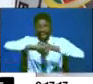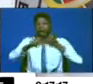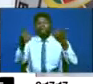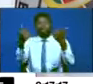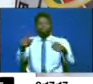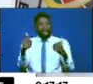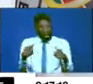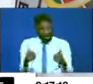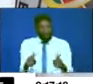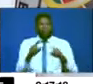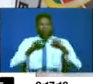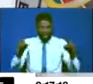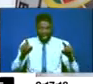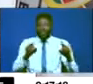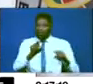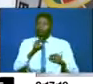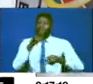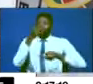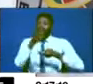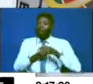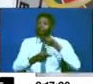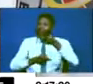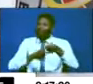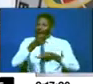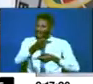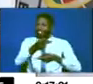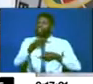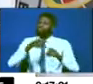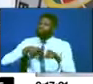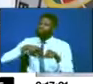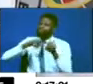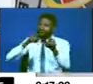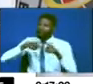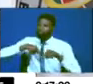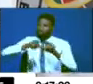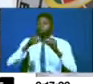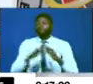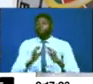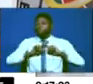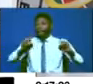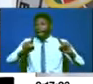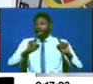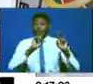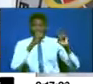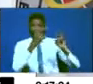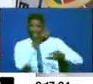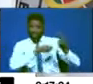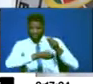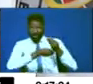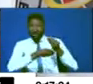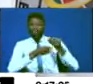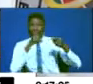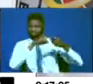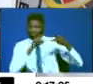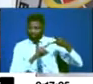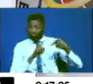ni njia, ni safari, lakini katika mambo ambayo kwamba yenye kuhusiana na uchumi ni hayo. Tuna finance